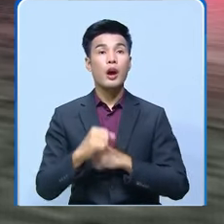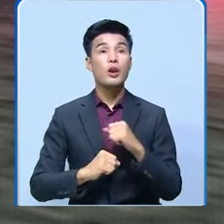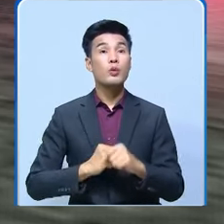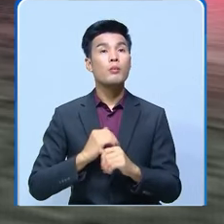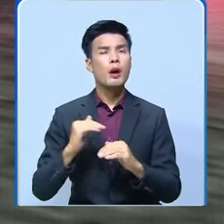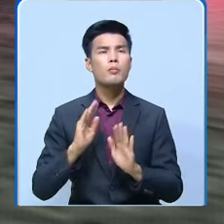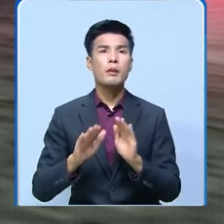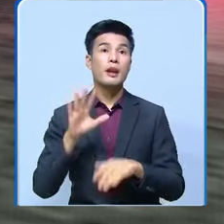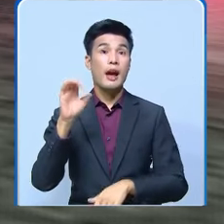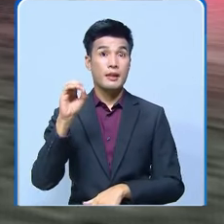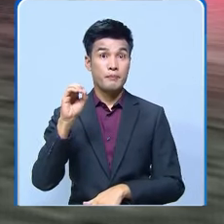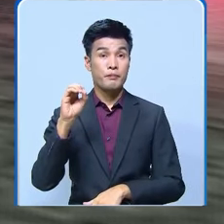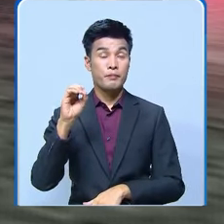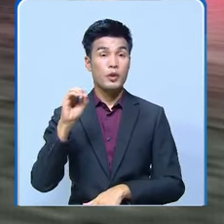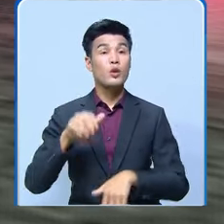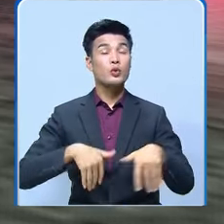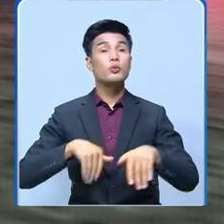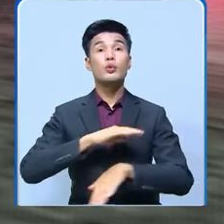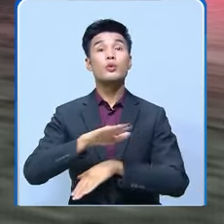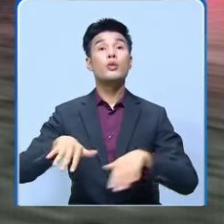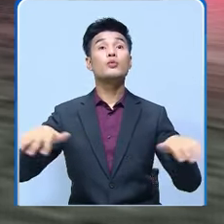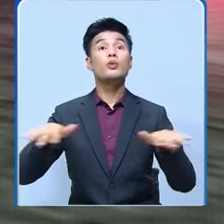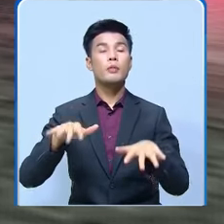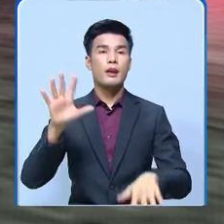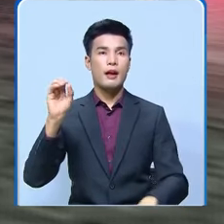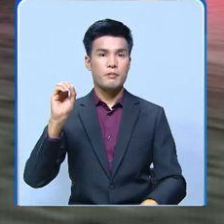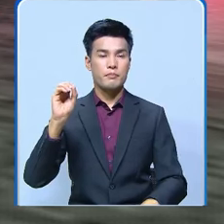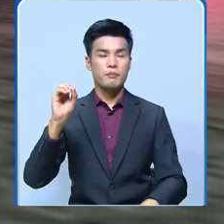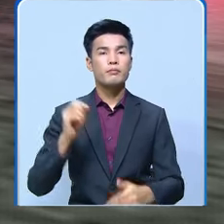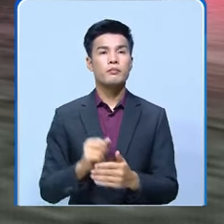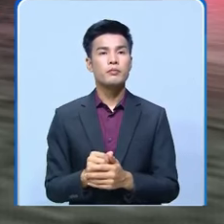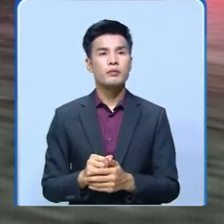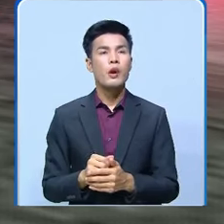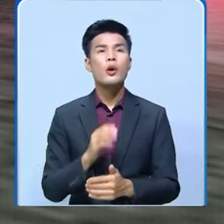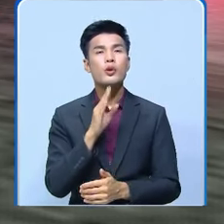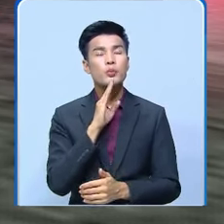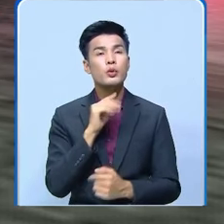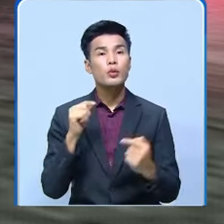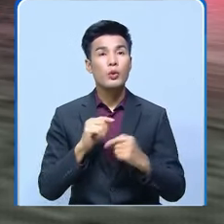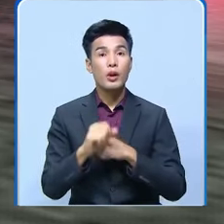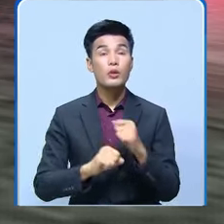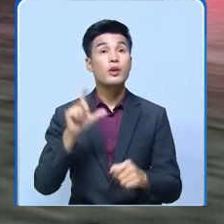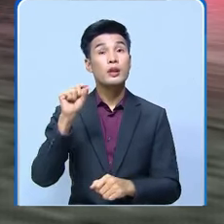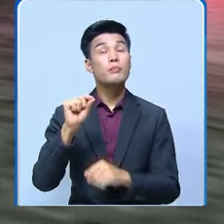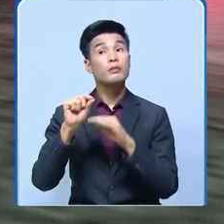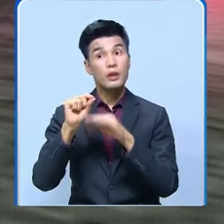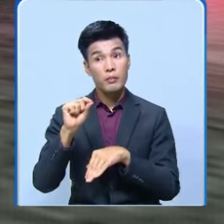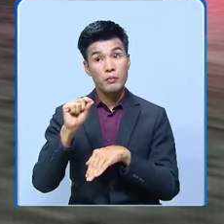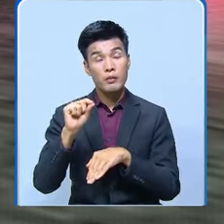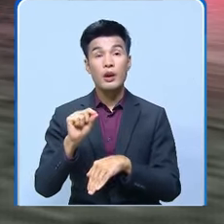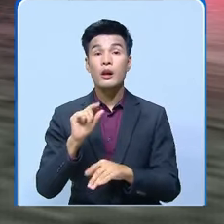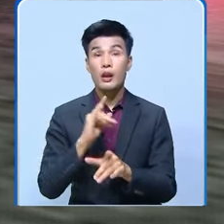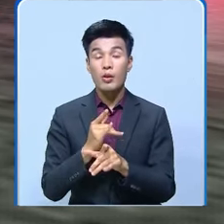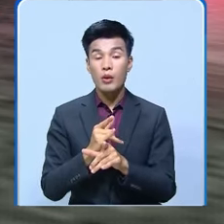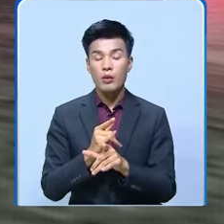ก็ไม่เกิน 50ใช่กประชาชนทั่วไปนะฮะคือเขบอกว่าเนี่ยคือถ้าเป็นนะผู้ที่มีอายุต่ำกว่า 20ปีแอลกอฮอล์ใน